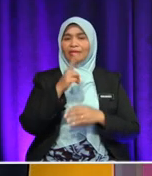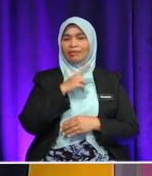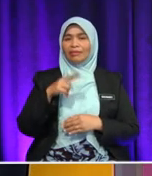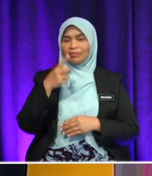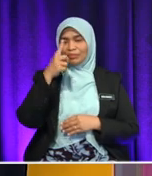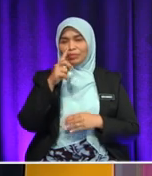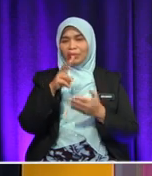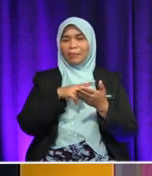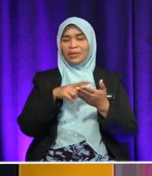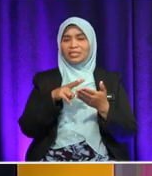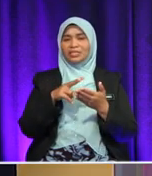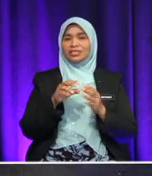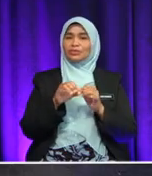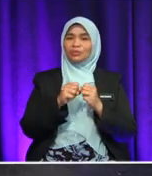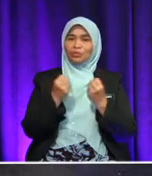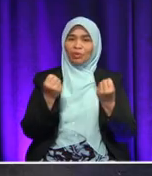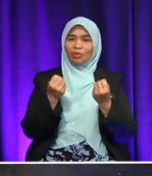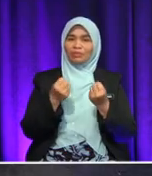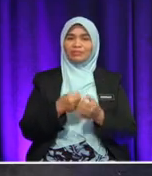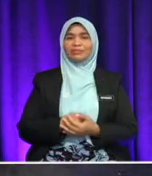kuliah eh surah al-kafirun